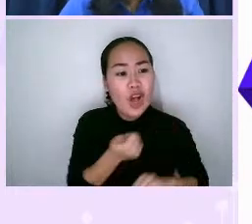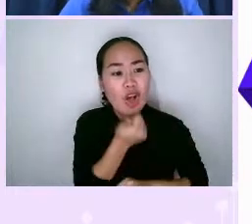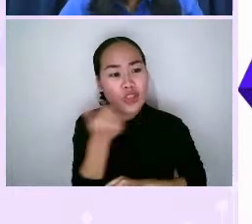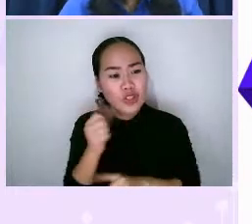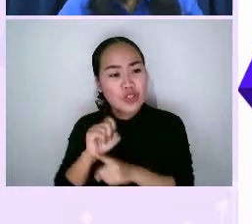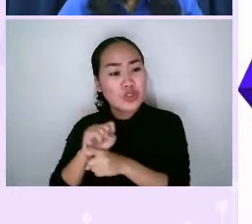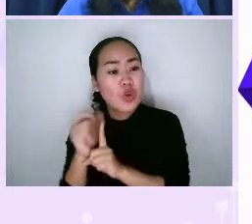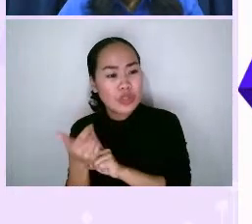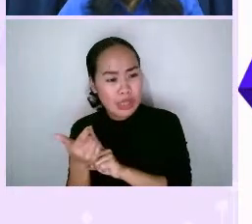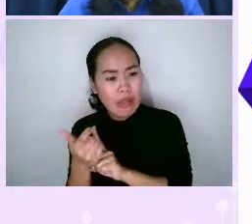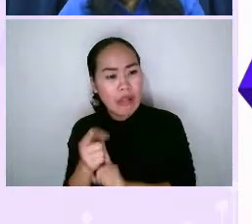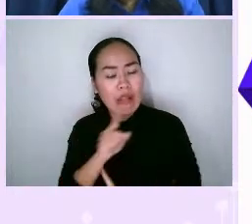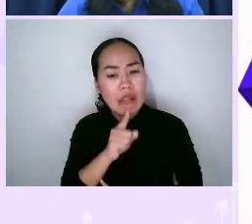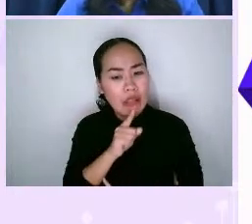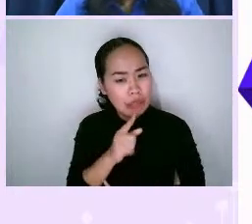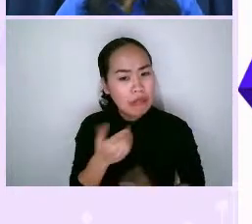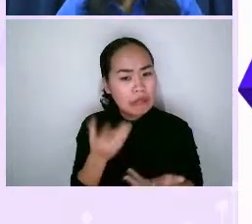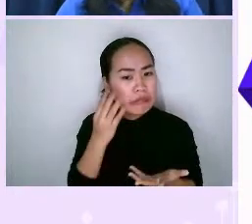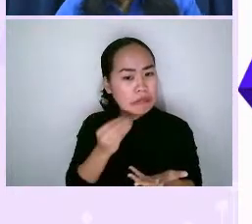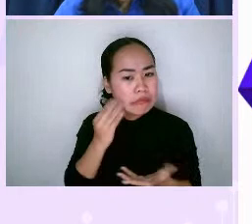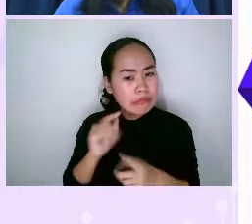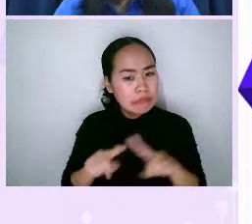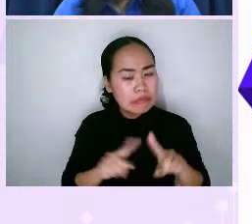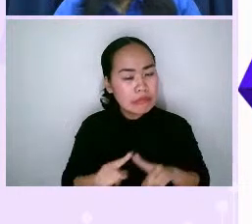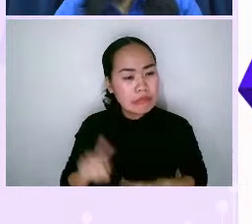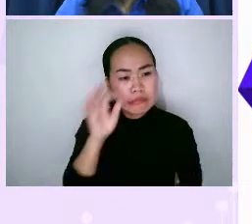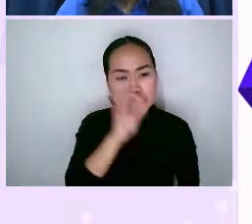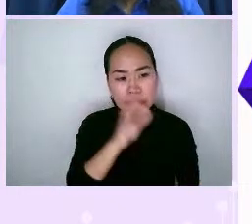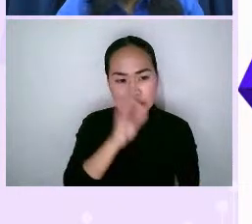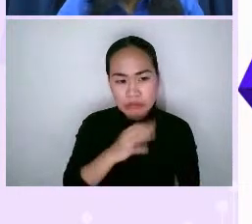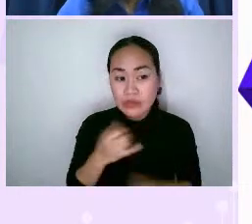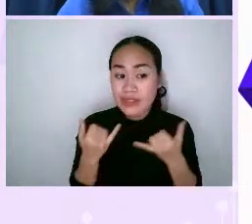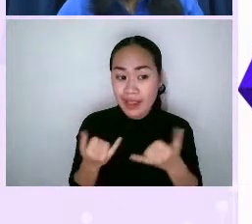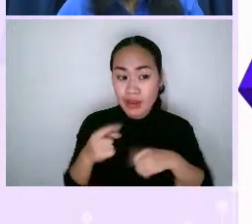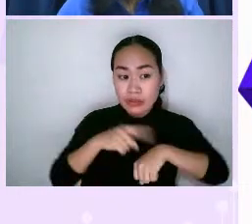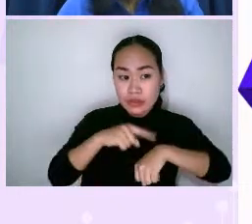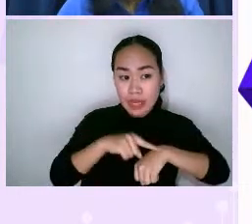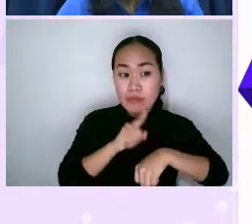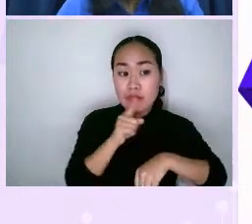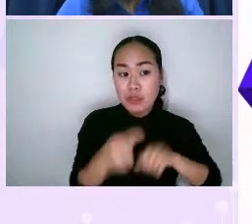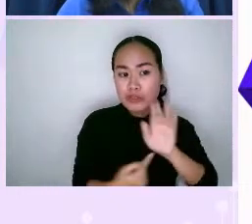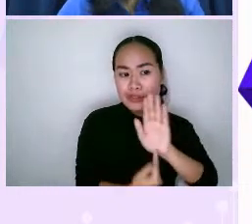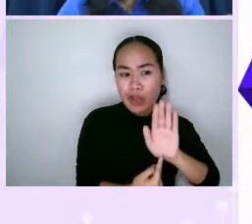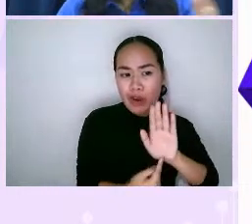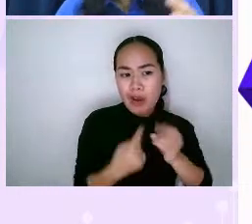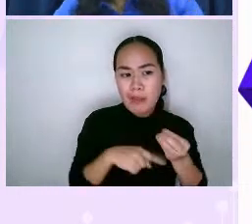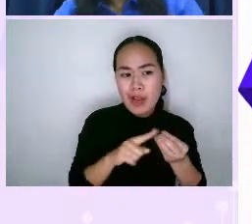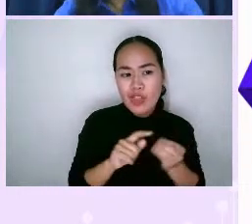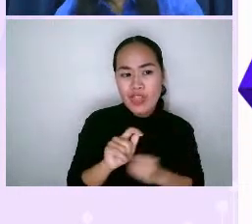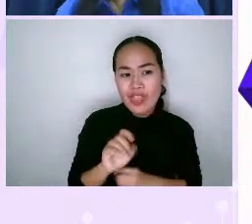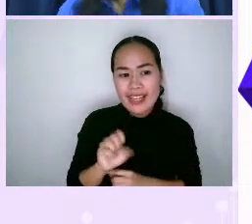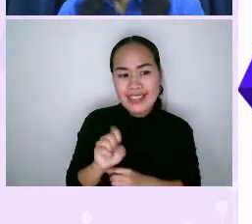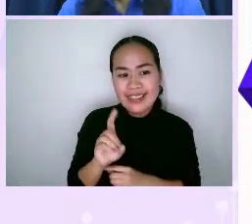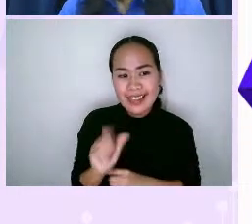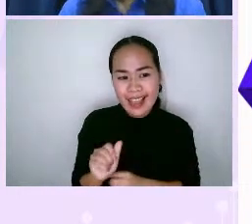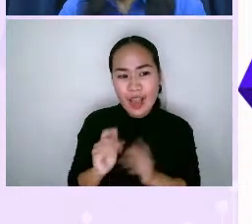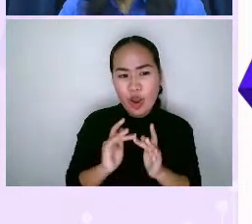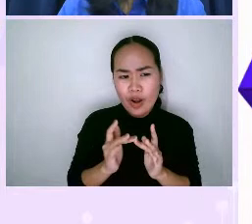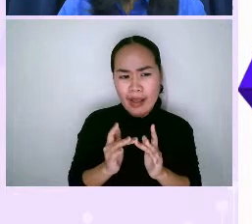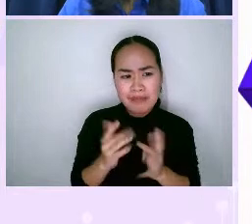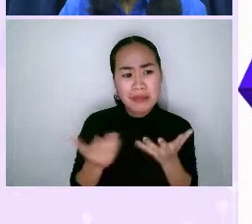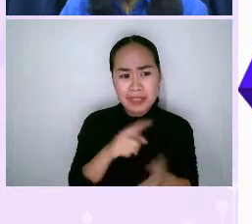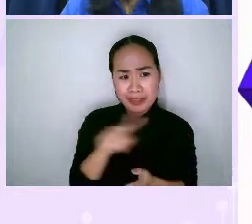mga kababayan. Kaya ngayon, gusto po namin ipakita ang TESDA online program at anyayahan ng lahat na subukan